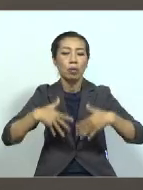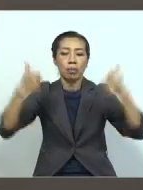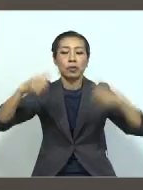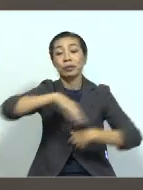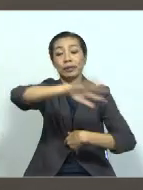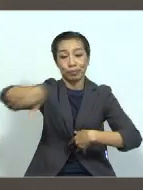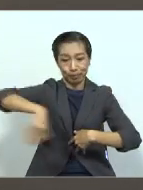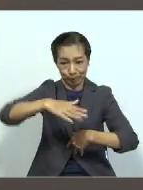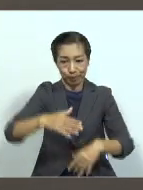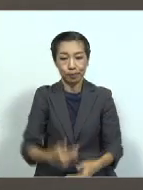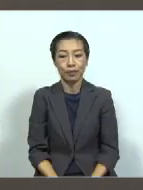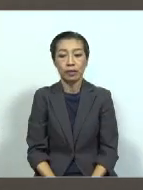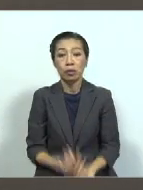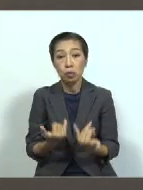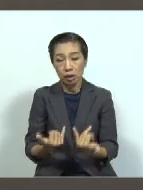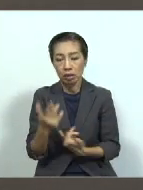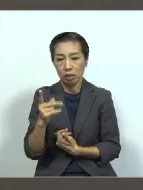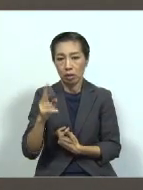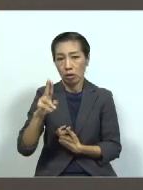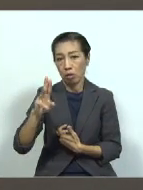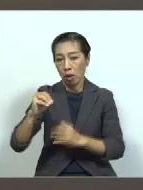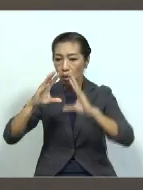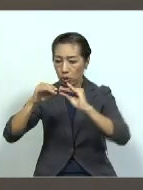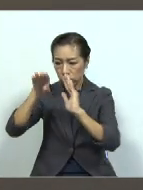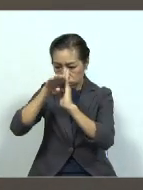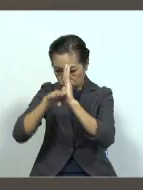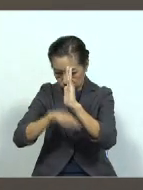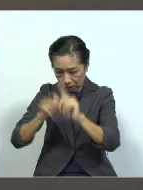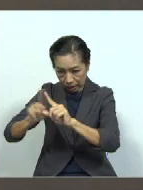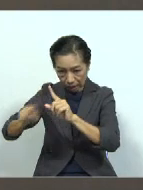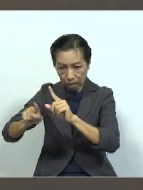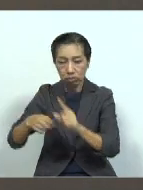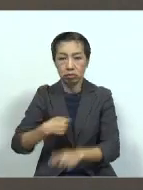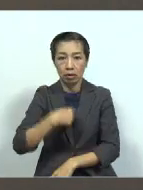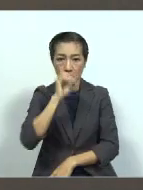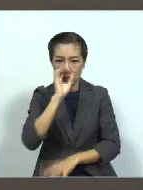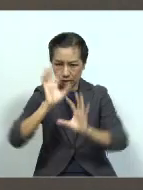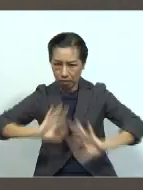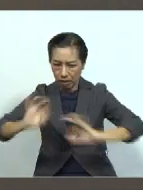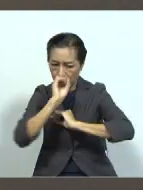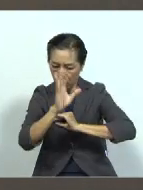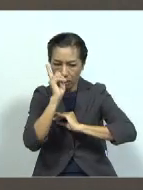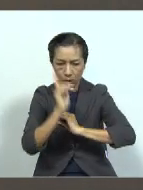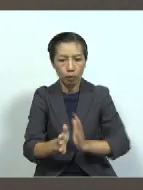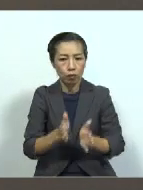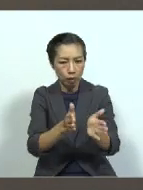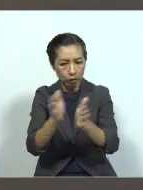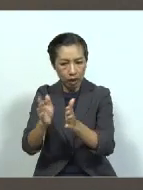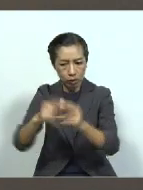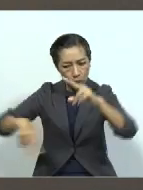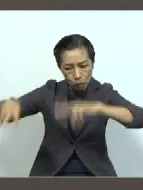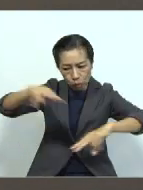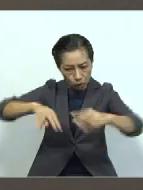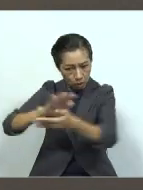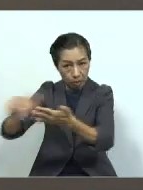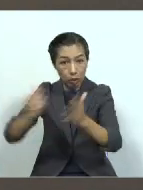นะครับวันนี้ก็มีการประชุมกันหลายเรื่องนะครับสิ่งสำคัญที่สุดก็คือเราก็กำชับไปว่าขอให้ทุกคนนั้นดูแลความสงบเรียบร้อยนะข้าราช